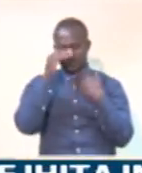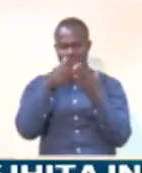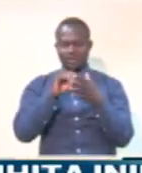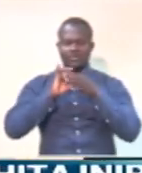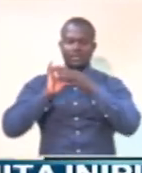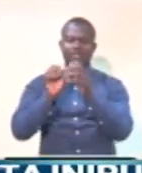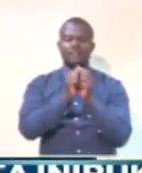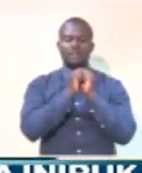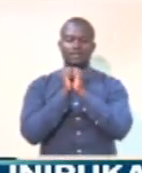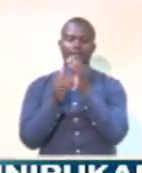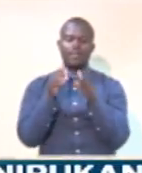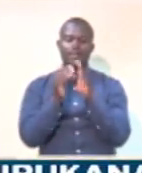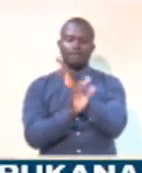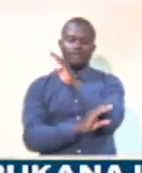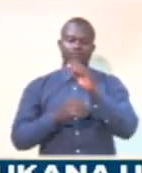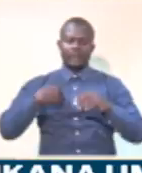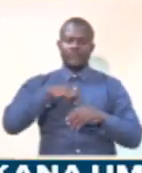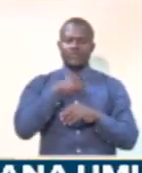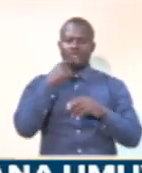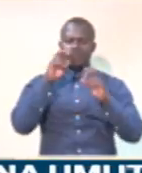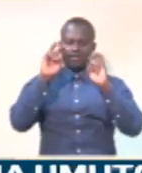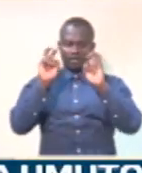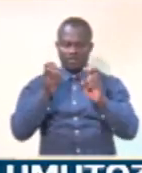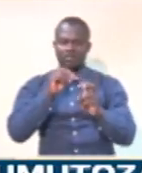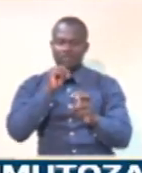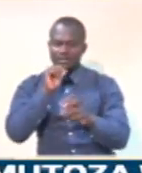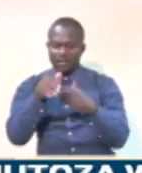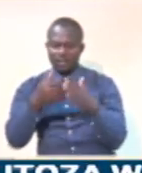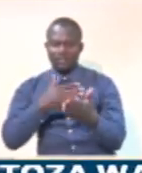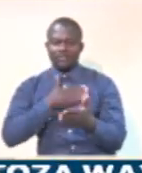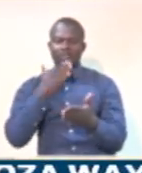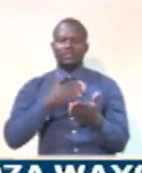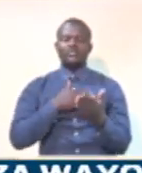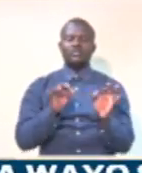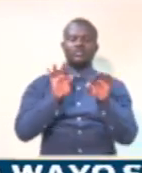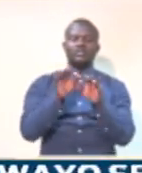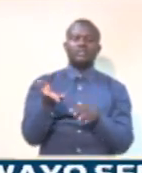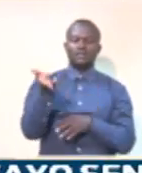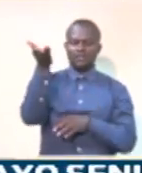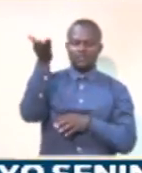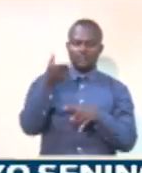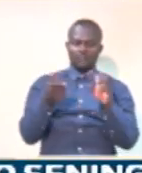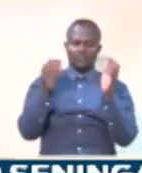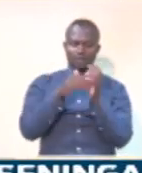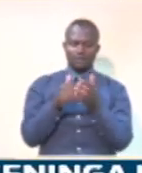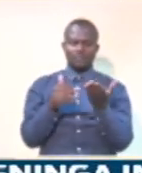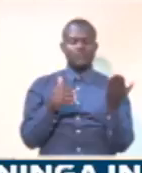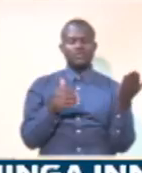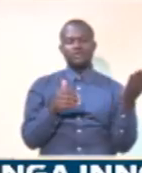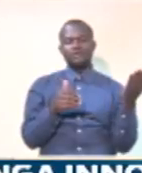kubaka igihugu. So twavuga yuko ntabwo bitunezeza icyo bizamutse, ariko nanone